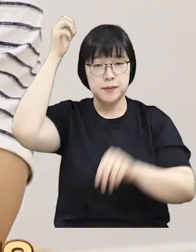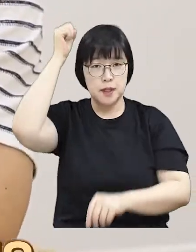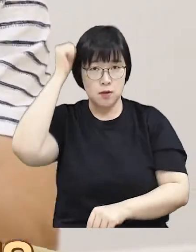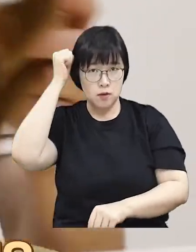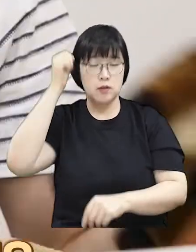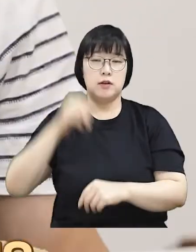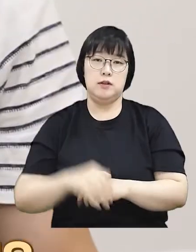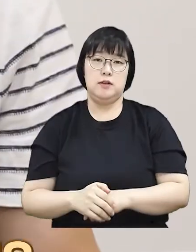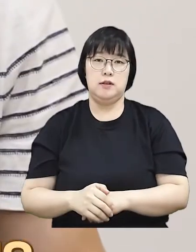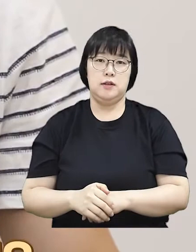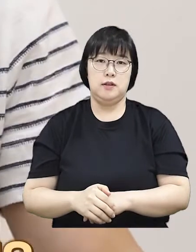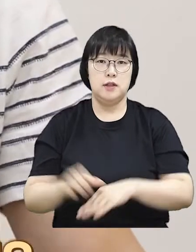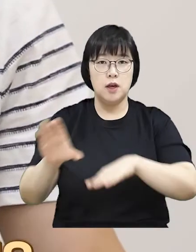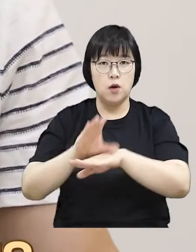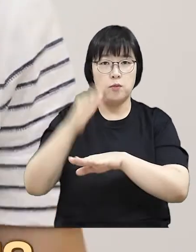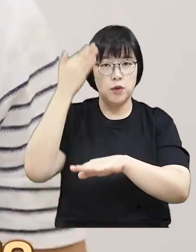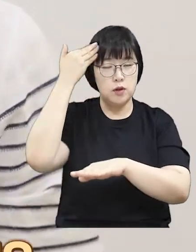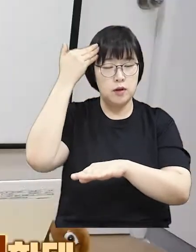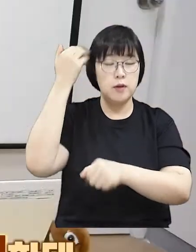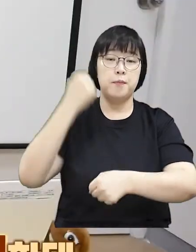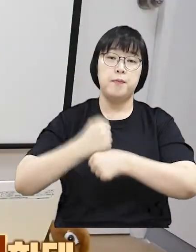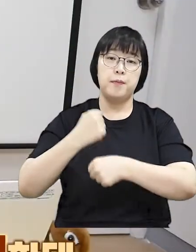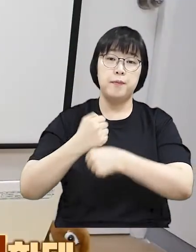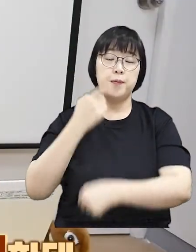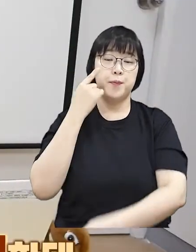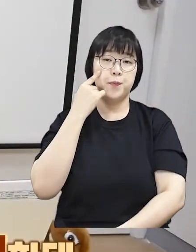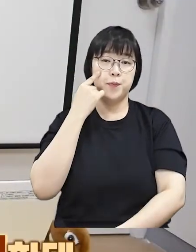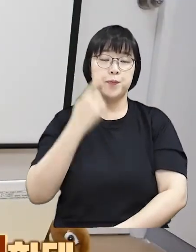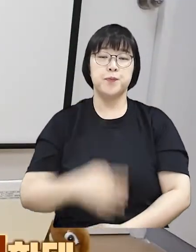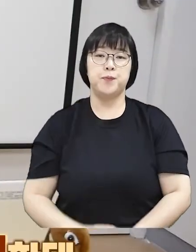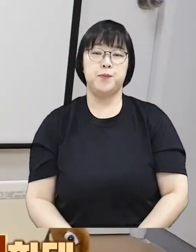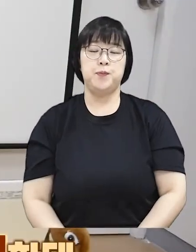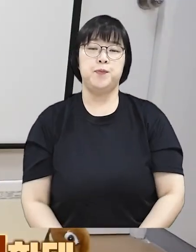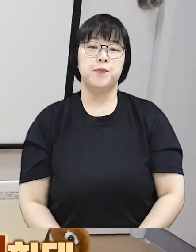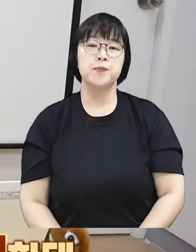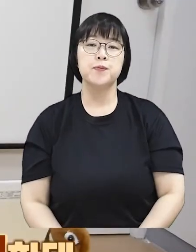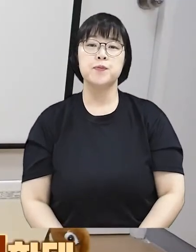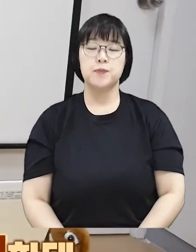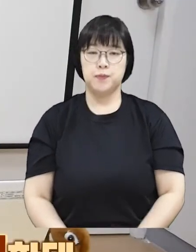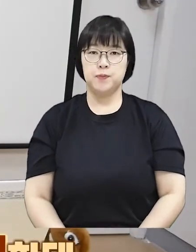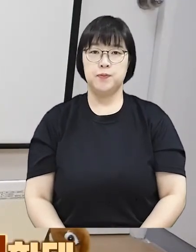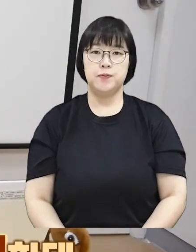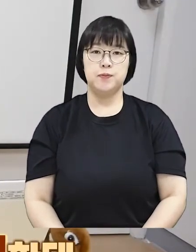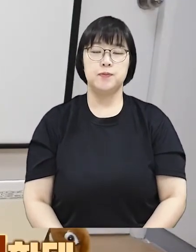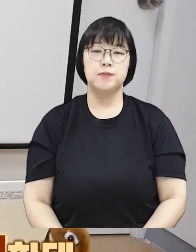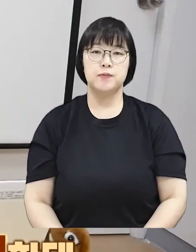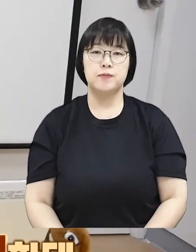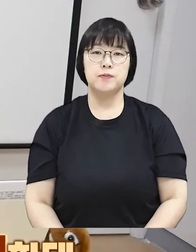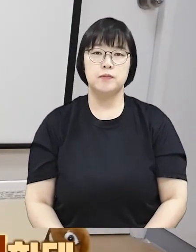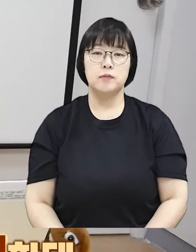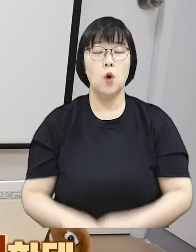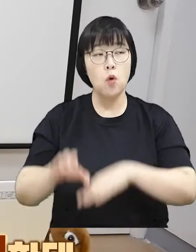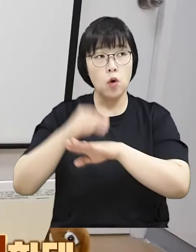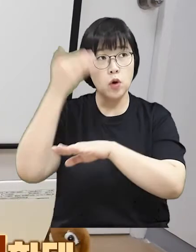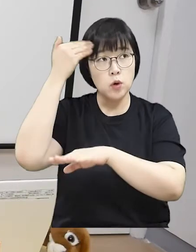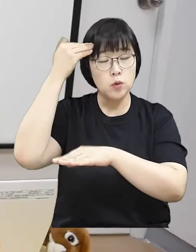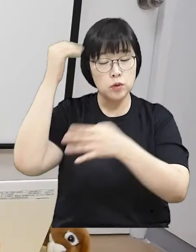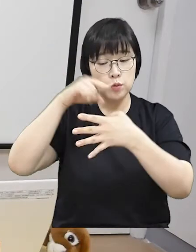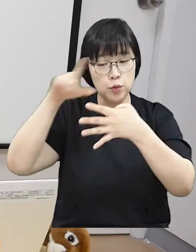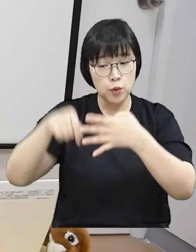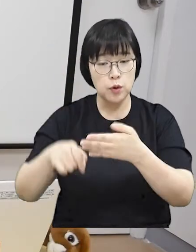인식하고 이런 인공지능을 만들어 볼 거예요. 그러면 우리는 이 인공지능 프로그램한테